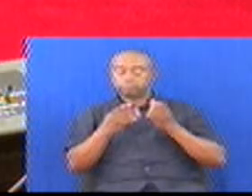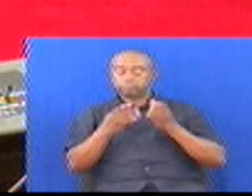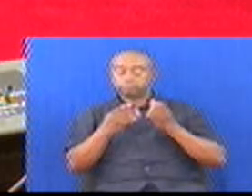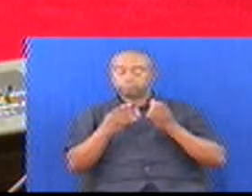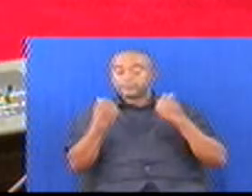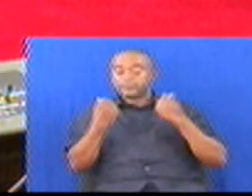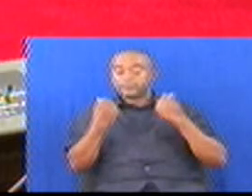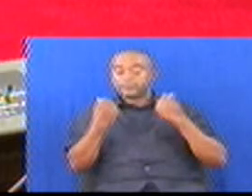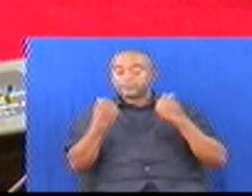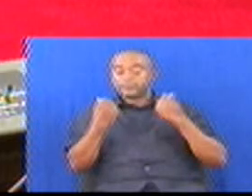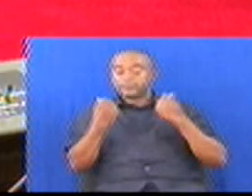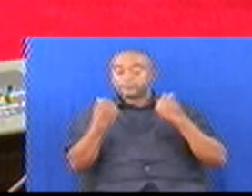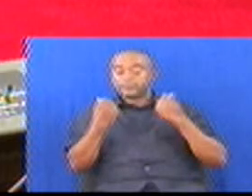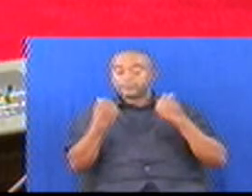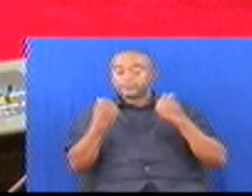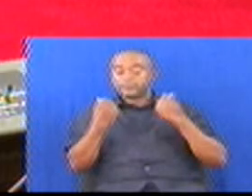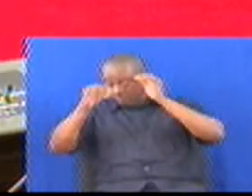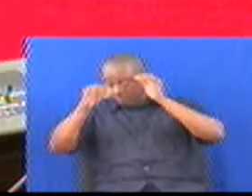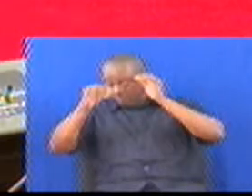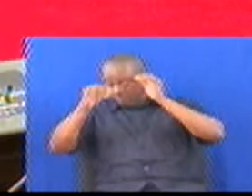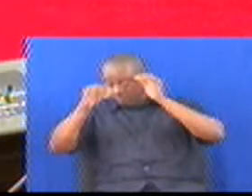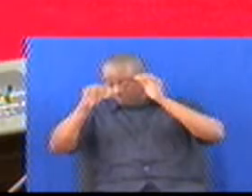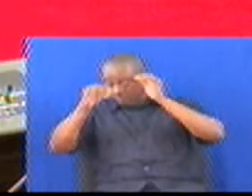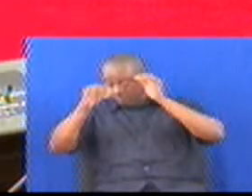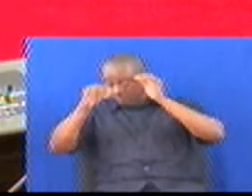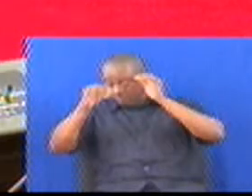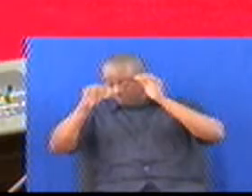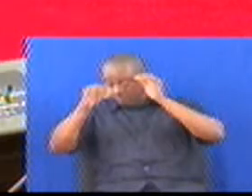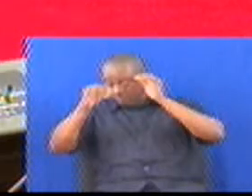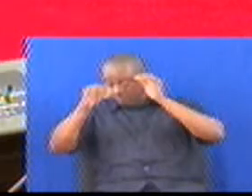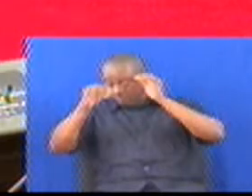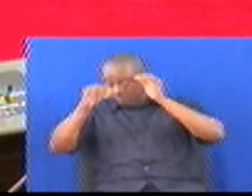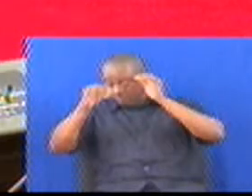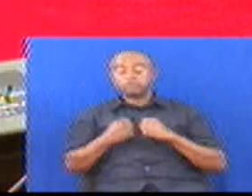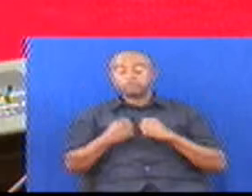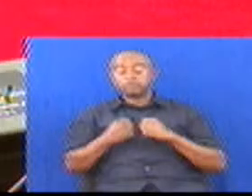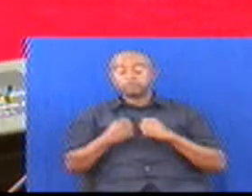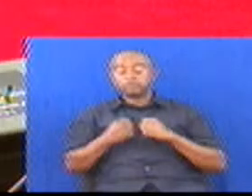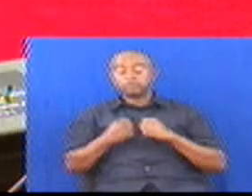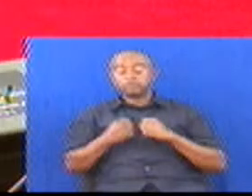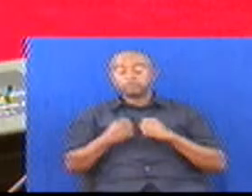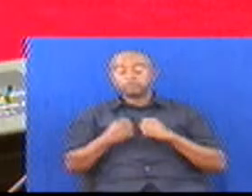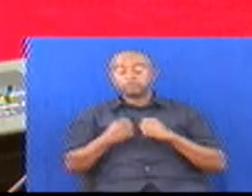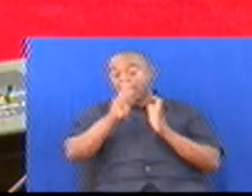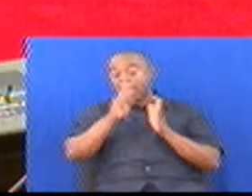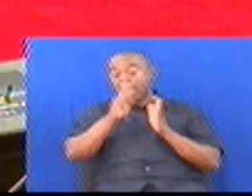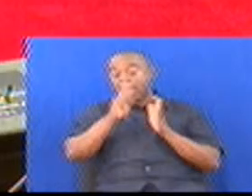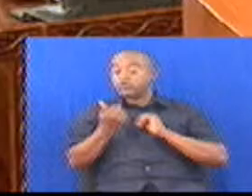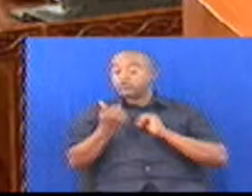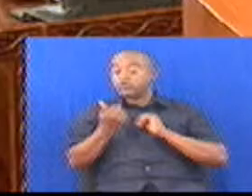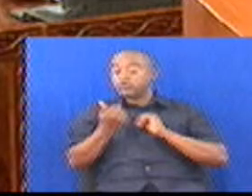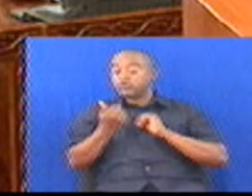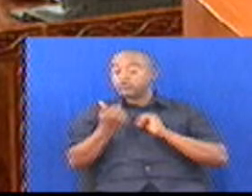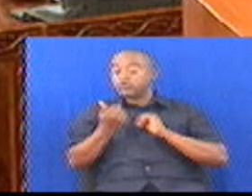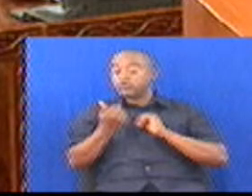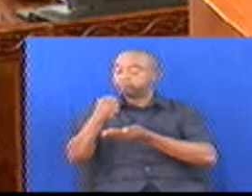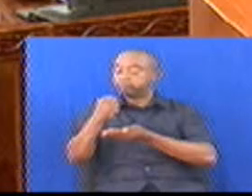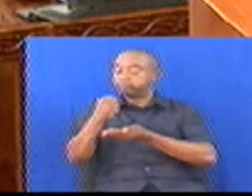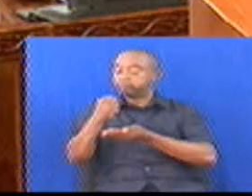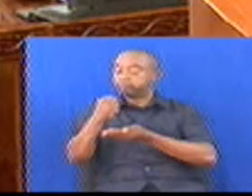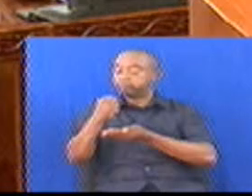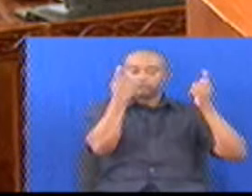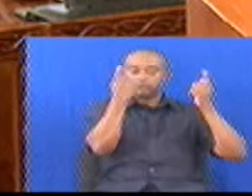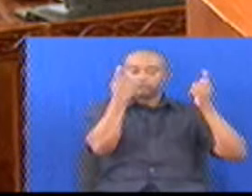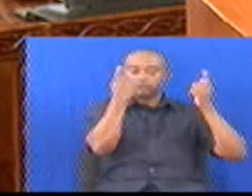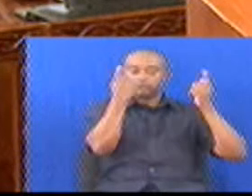vya elimu na mafunzo ya ufundi stadi na kuimarisha upatikanaji wa elimu ya juu kwa kutoa ruzuku kwa vyuo vya elimu ya juu